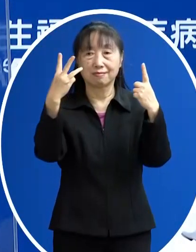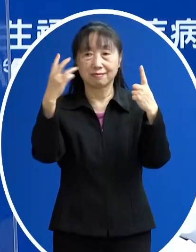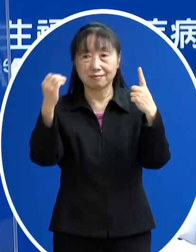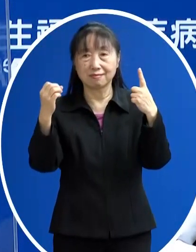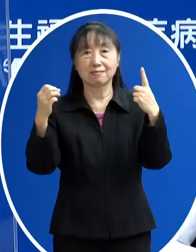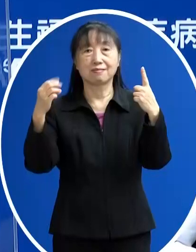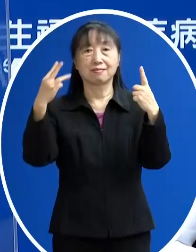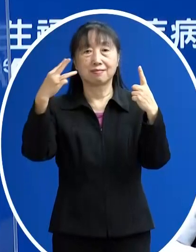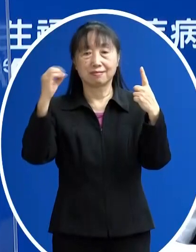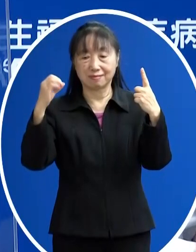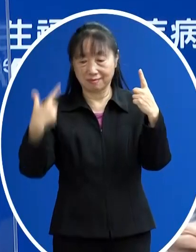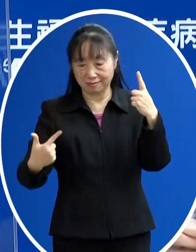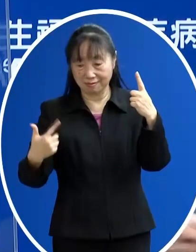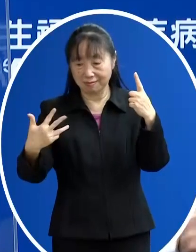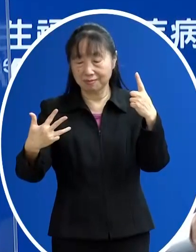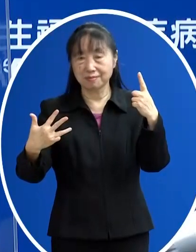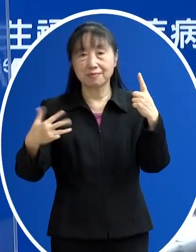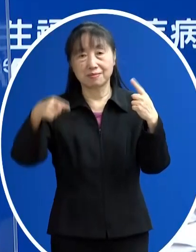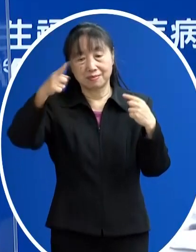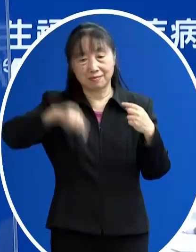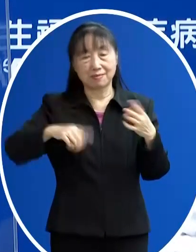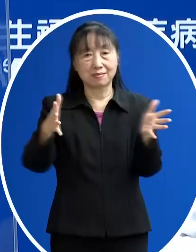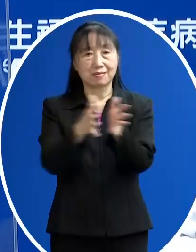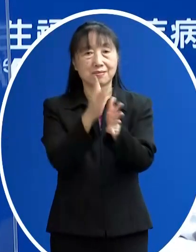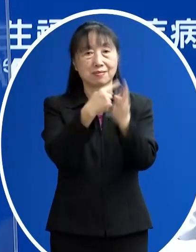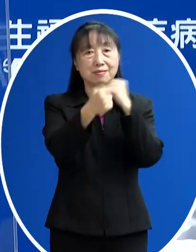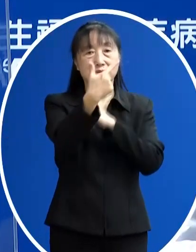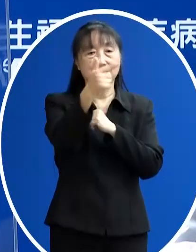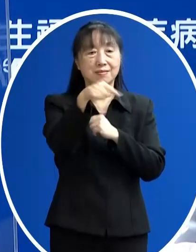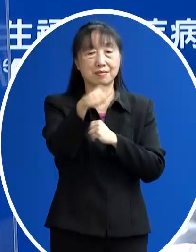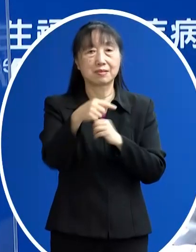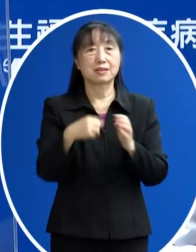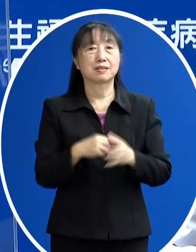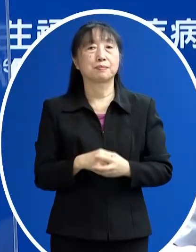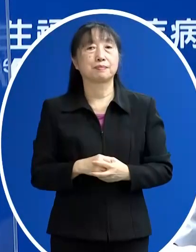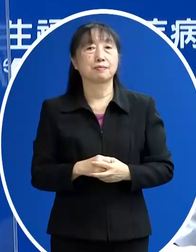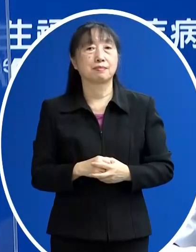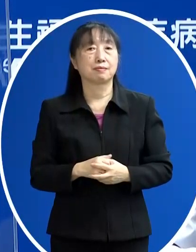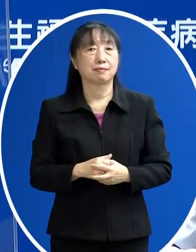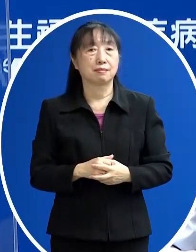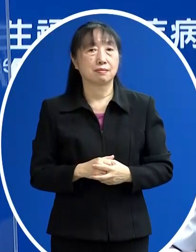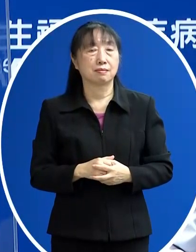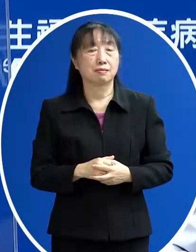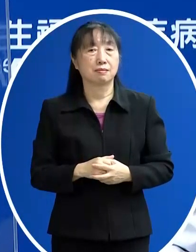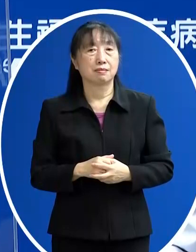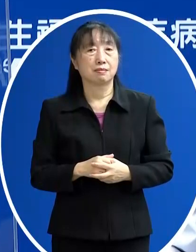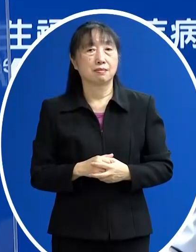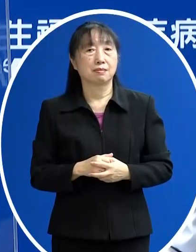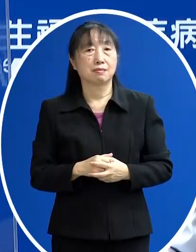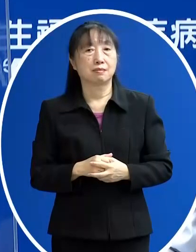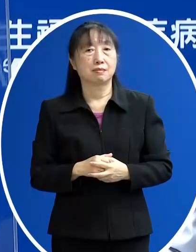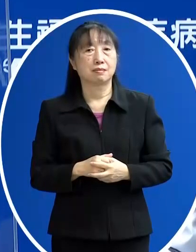17230到17308哈，这六个案例里面，哦，有这个就是里面